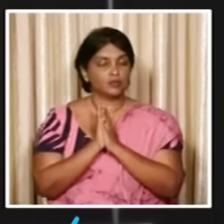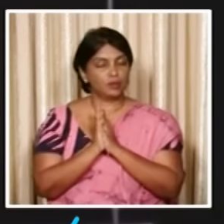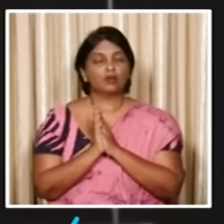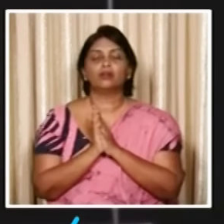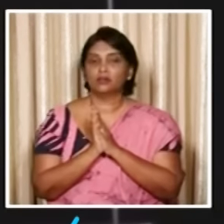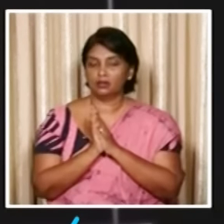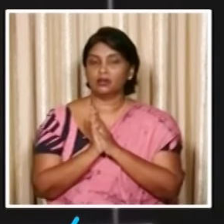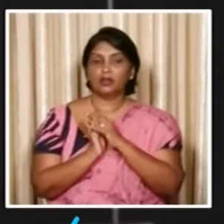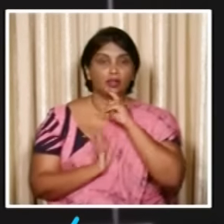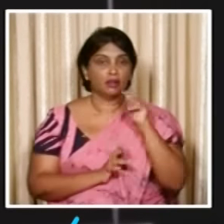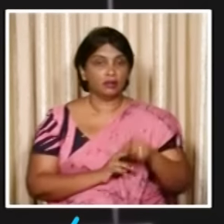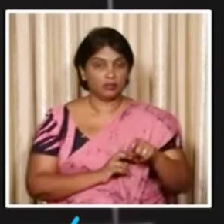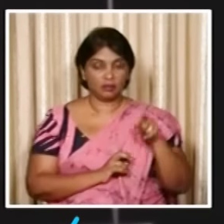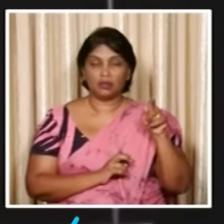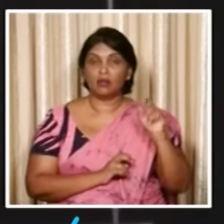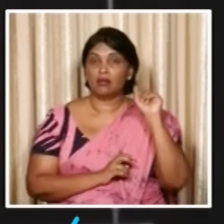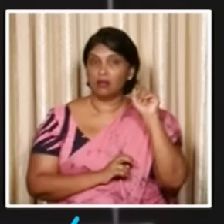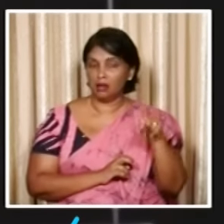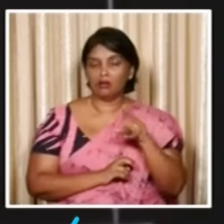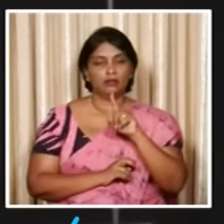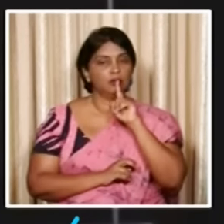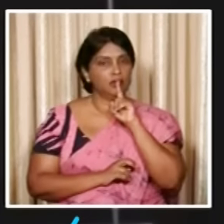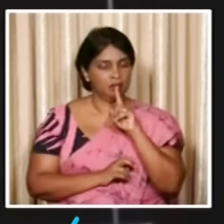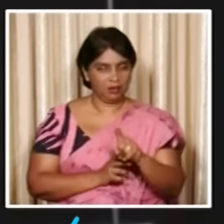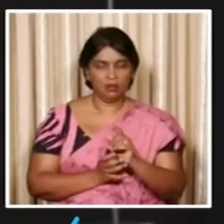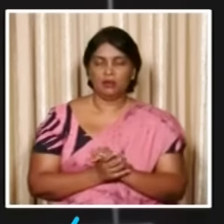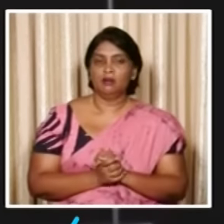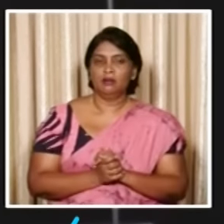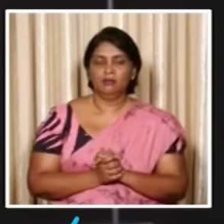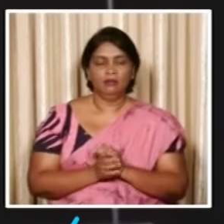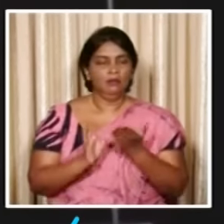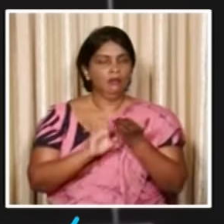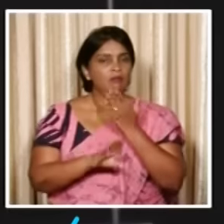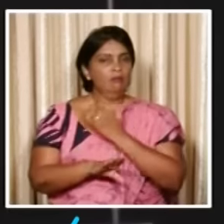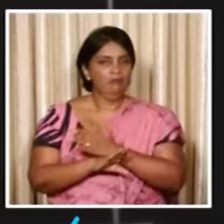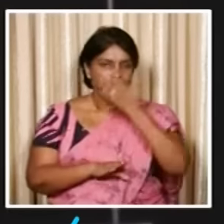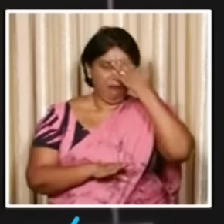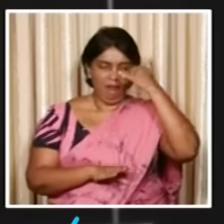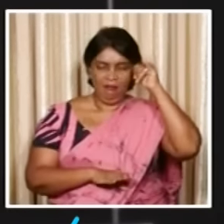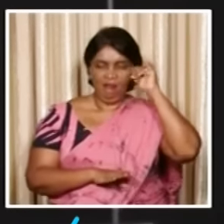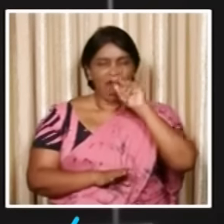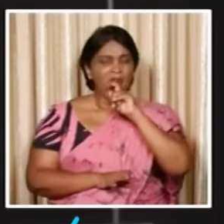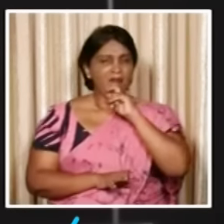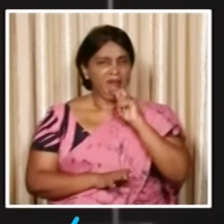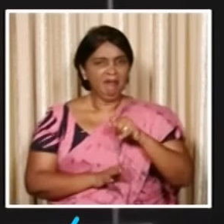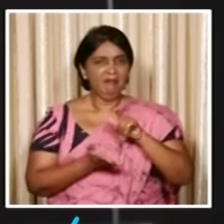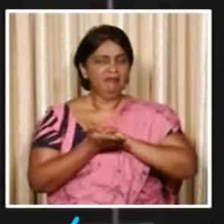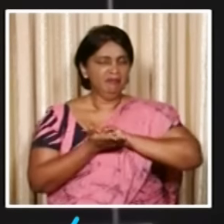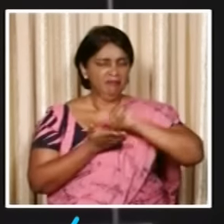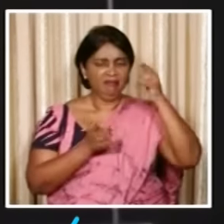தீர்ப்பு வழங்கியவர் நாட்டை விட்டு தப்பியோடியது போன்று செல்வார் என்று குறிப்பிடப்பட்டுள்ளது. சிங்கள